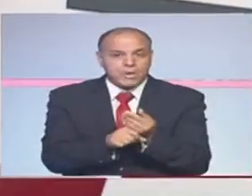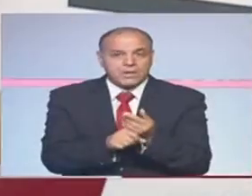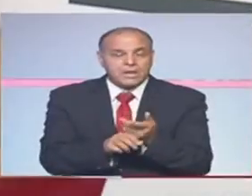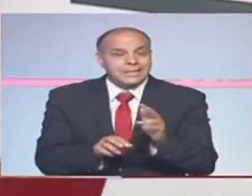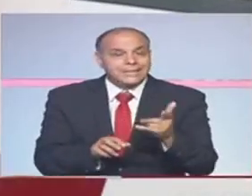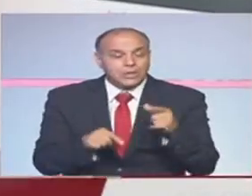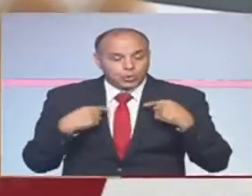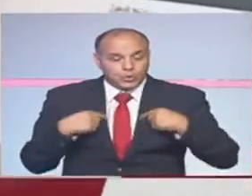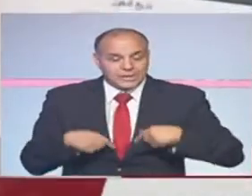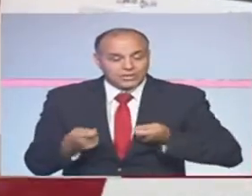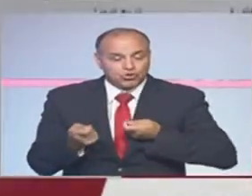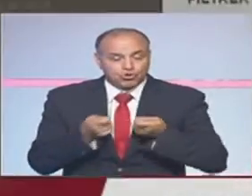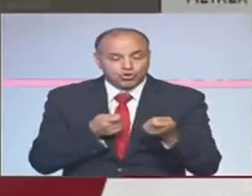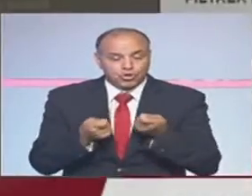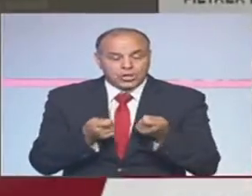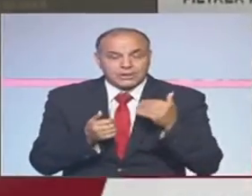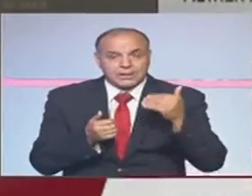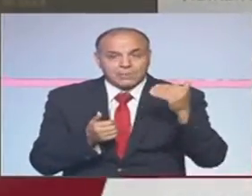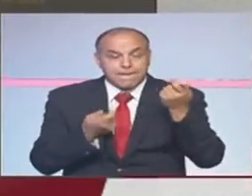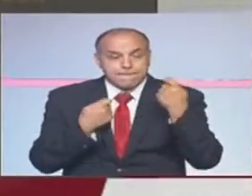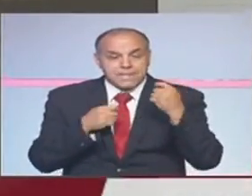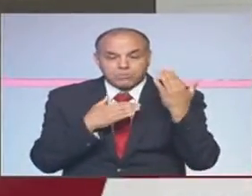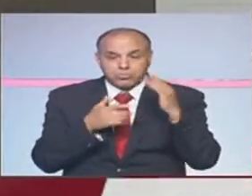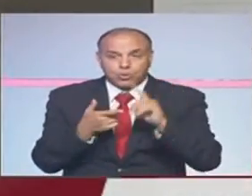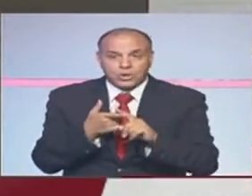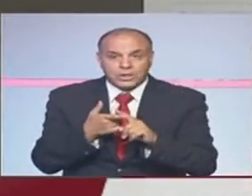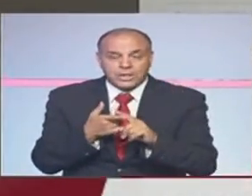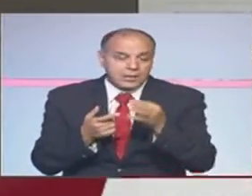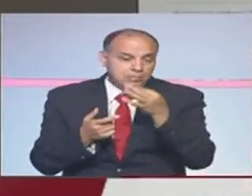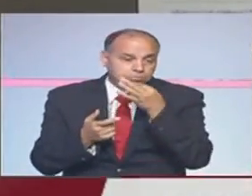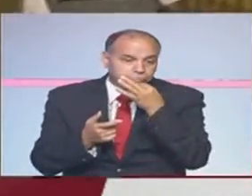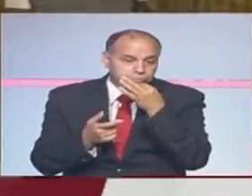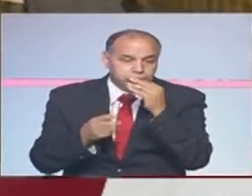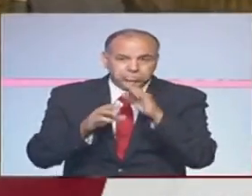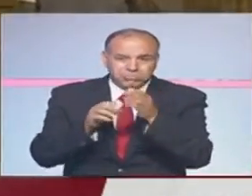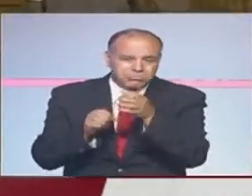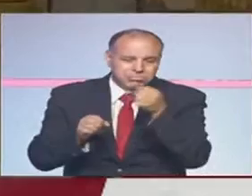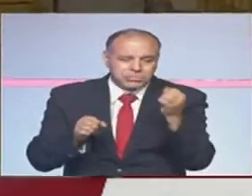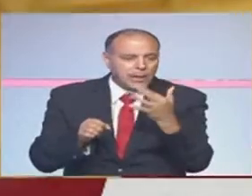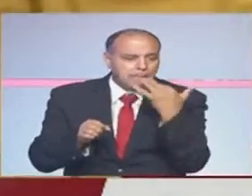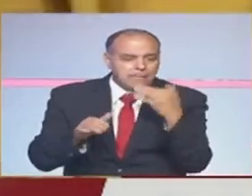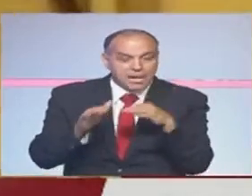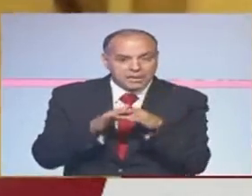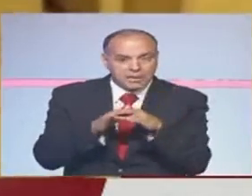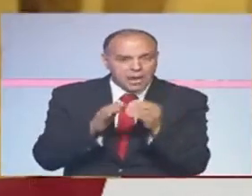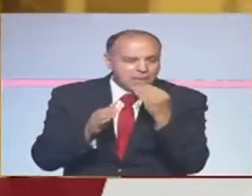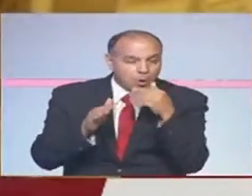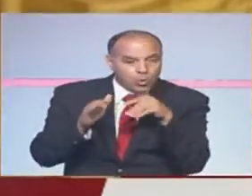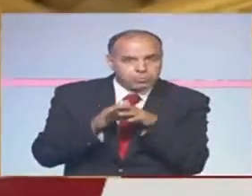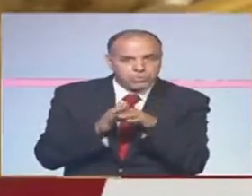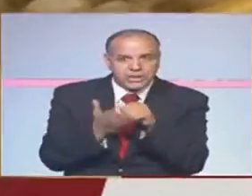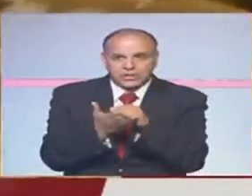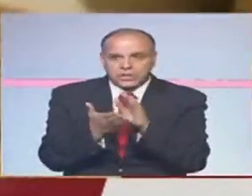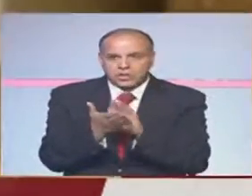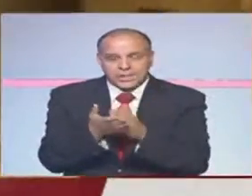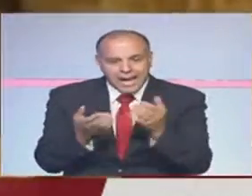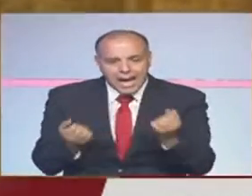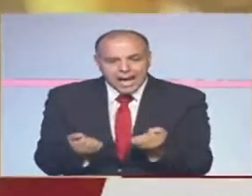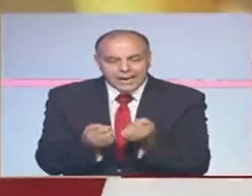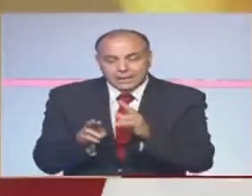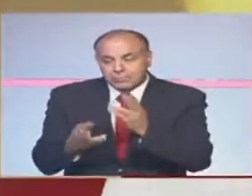خصصتها وزاره التجاره والتنميه الصادرات لمستغلي مخازن التبريد وذلك قد تسجيل حركيه